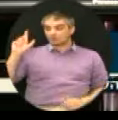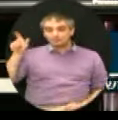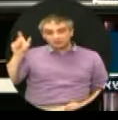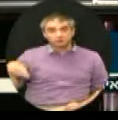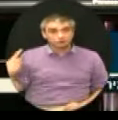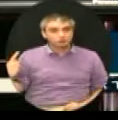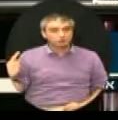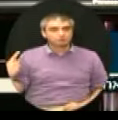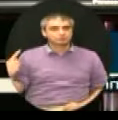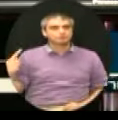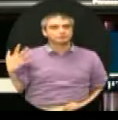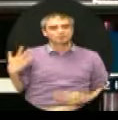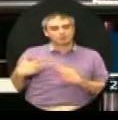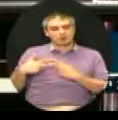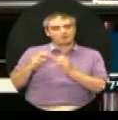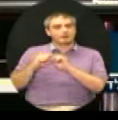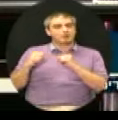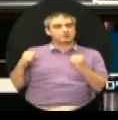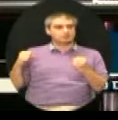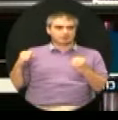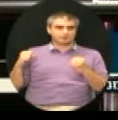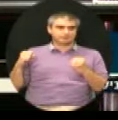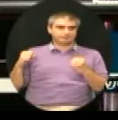איש שהיה קרוב מאוד לתנ"ך.